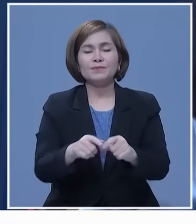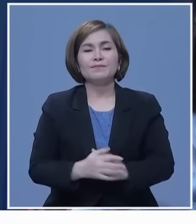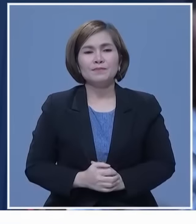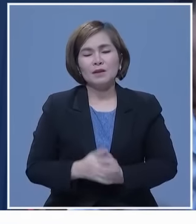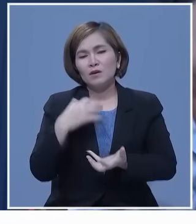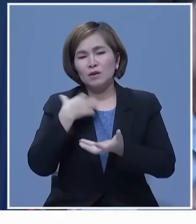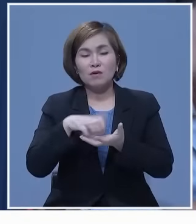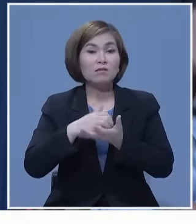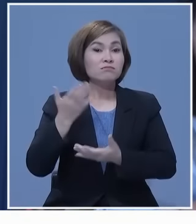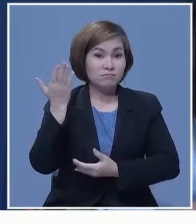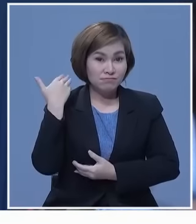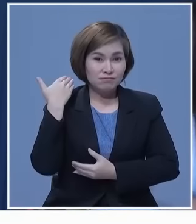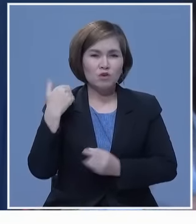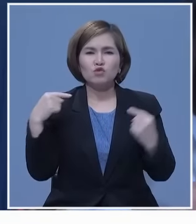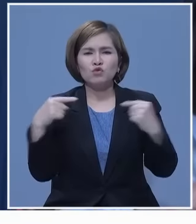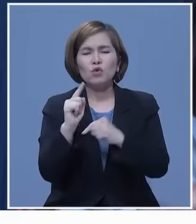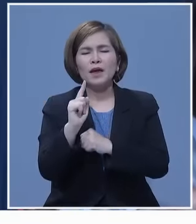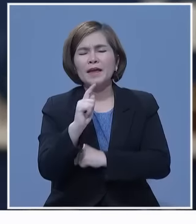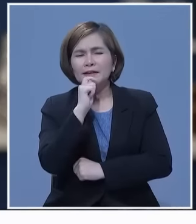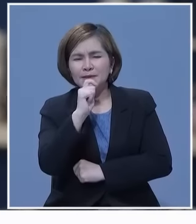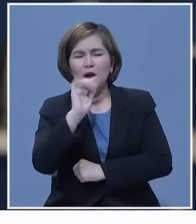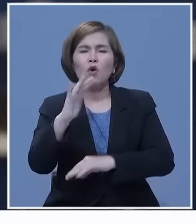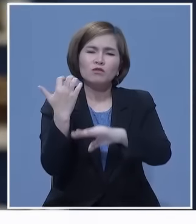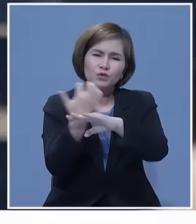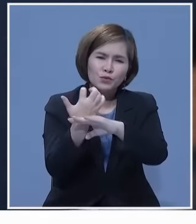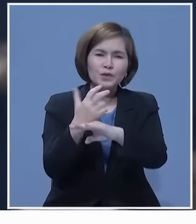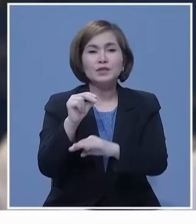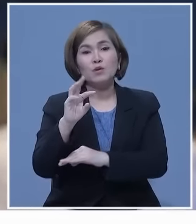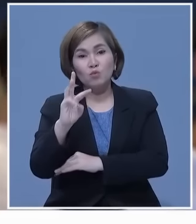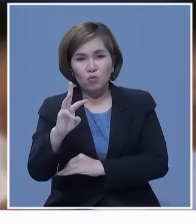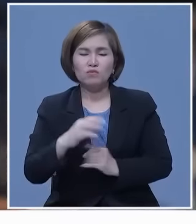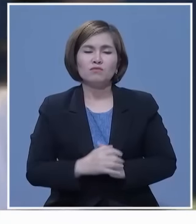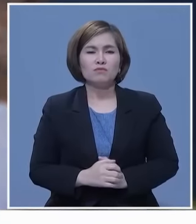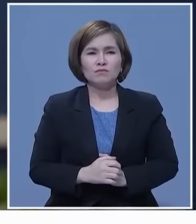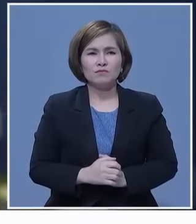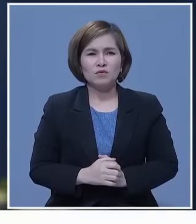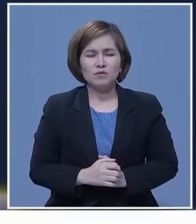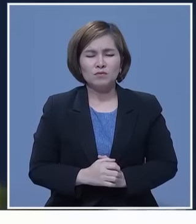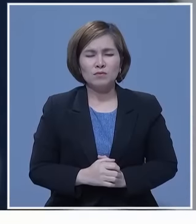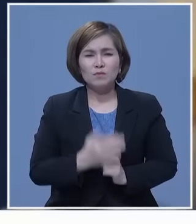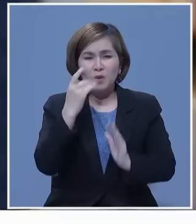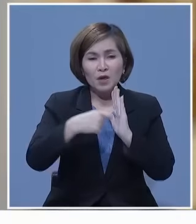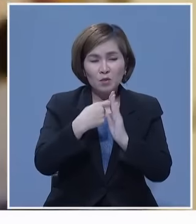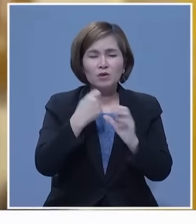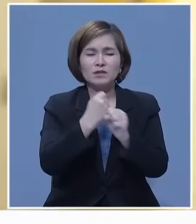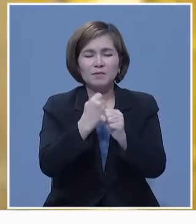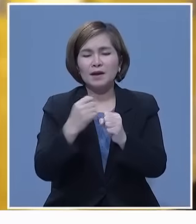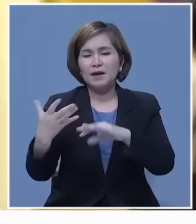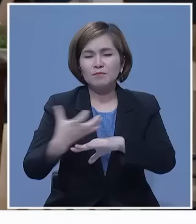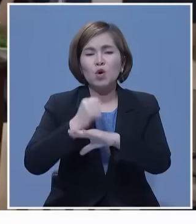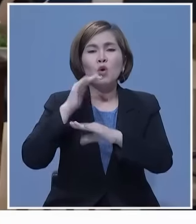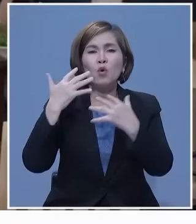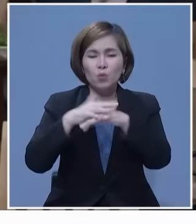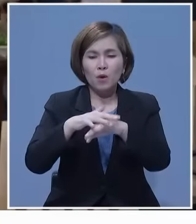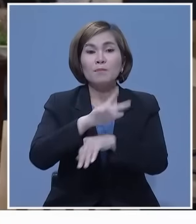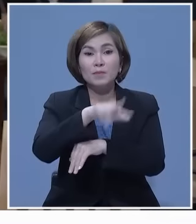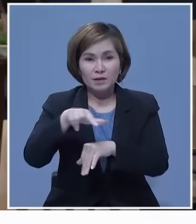ถ้อยคำที่ได้ให้ไว้กับรายการปิดใหม่ถามนะฮะเรื่องของการออกมาจากการมีบทบาททางการเมืองกับพรรคเพื่อไทยตอนนี้